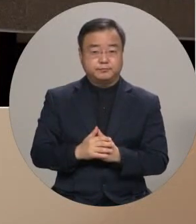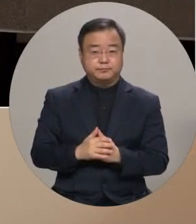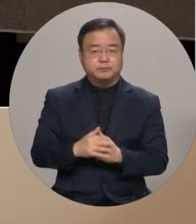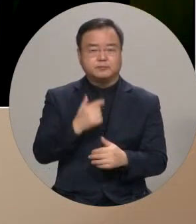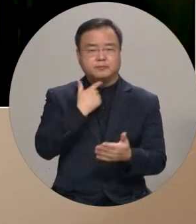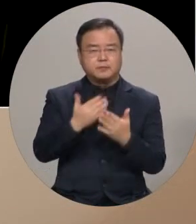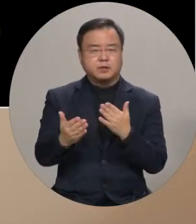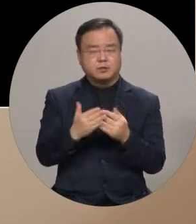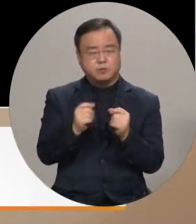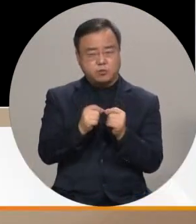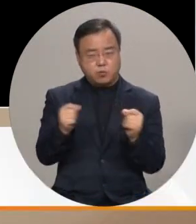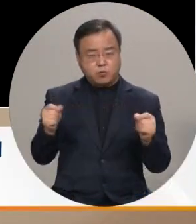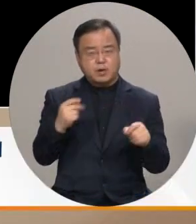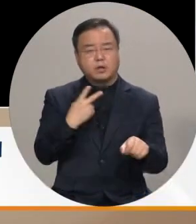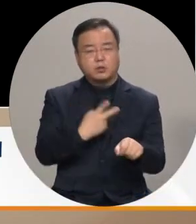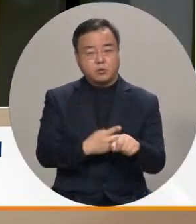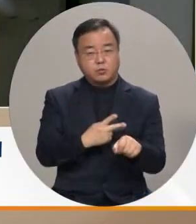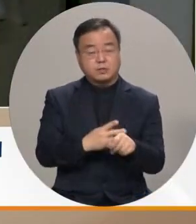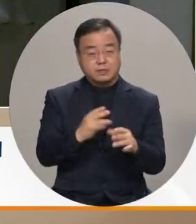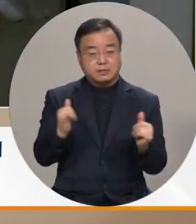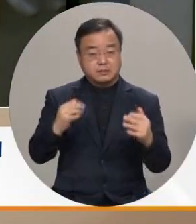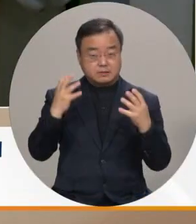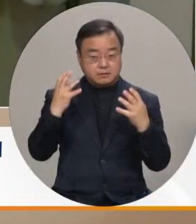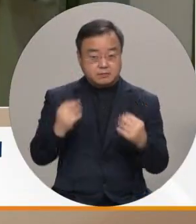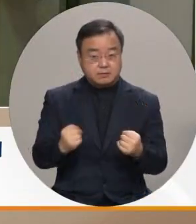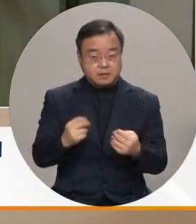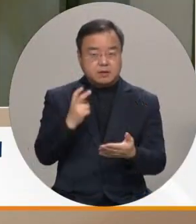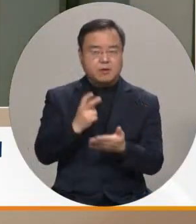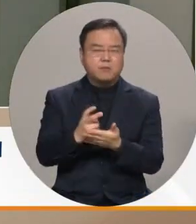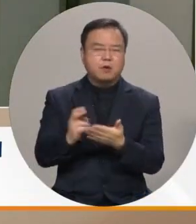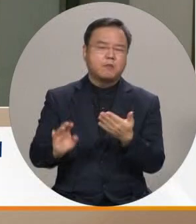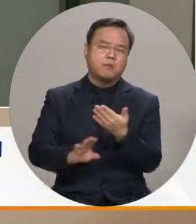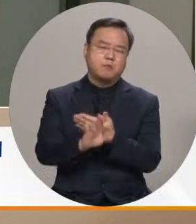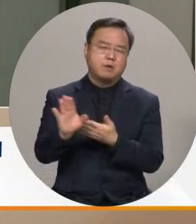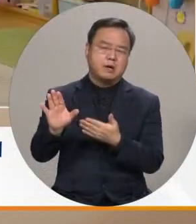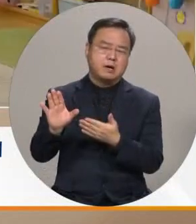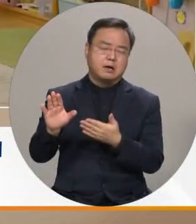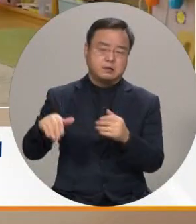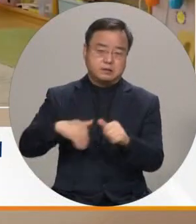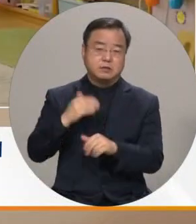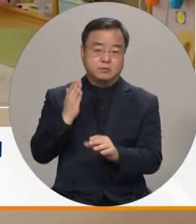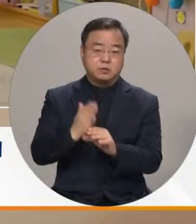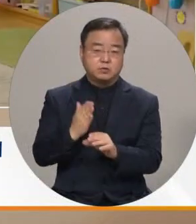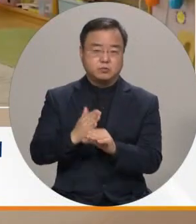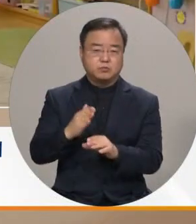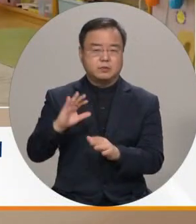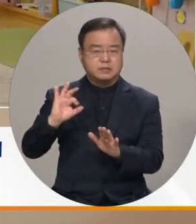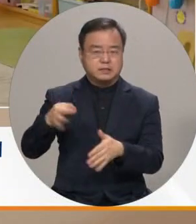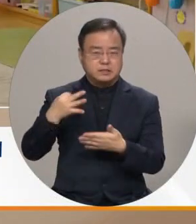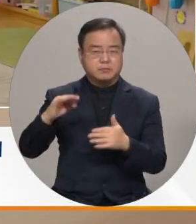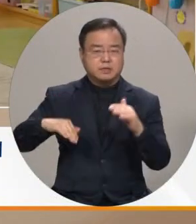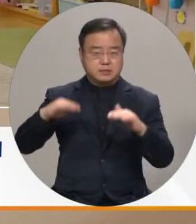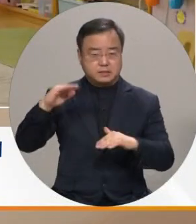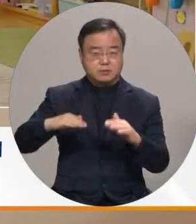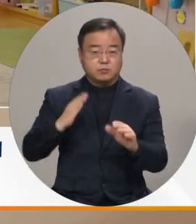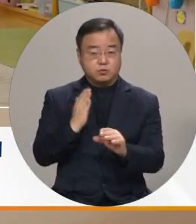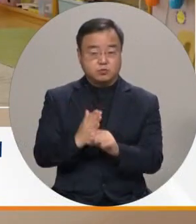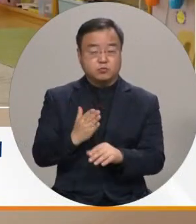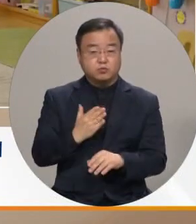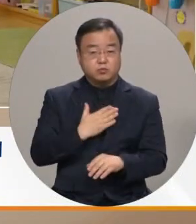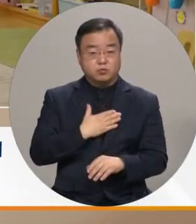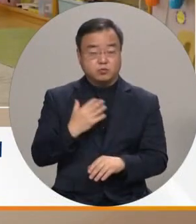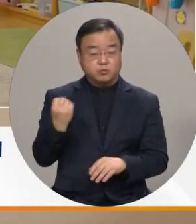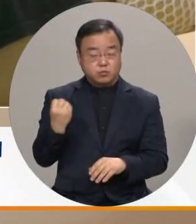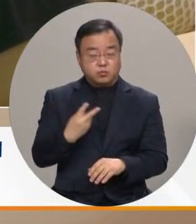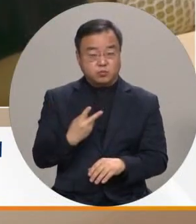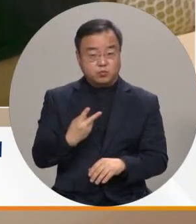가진 돌봄 교사들이 많이 계신데 제도 밖에 있다 보니까 이제는 급여 차이도 좀 나고 그다음에 돌봄 교사들의 경력